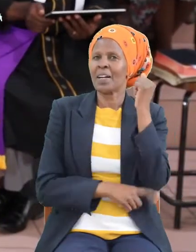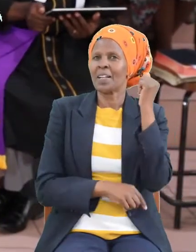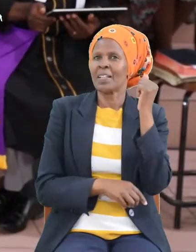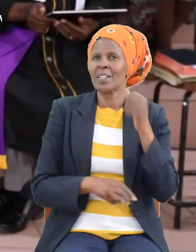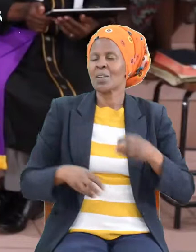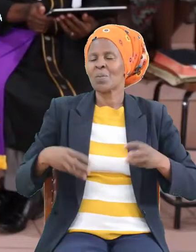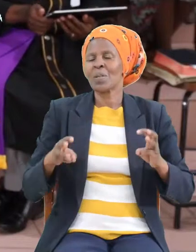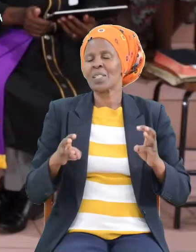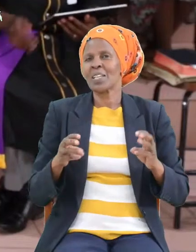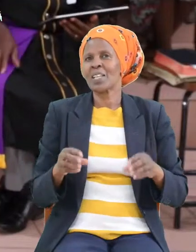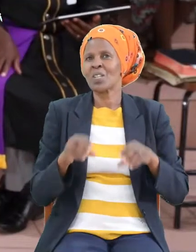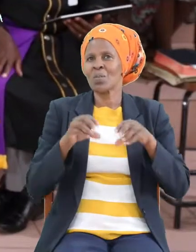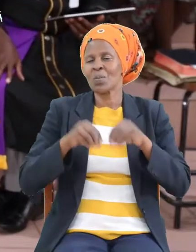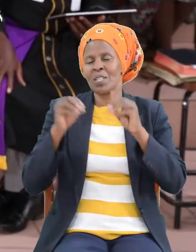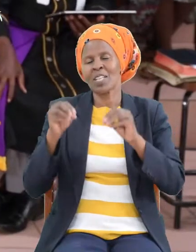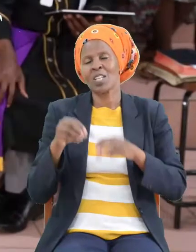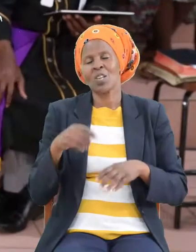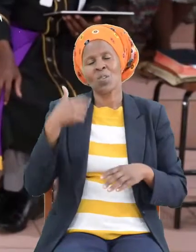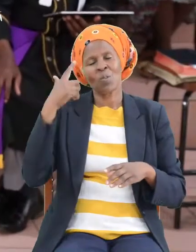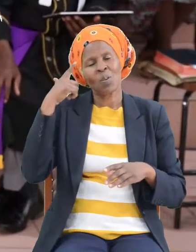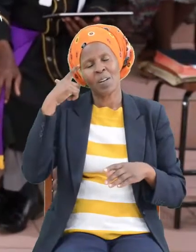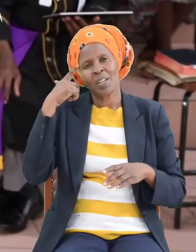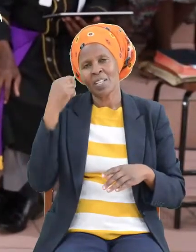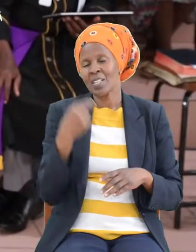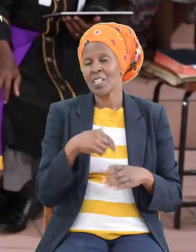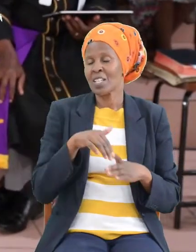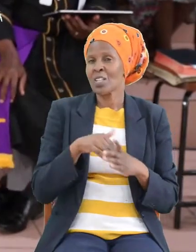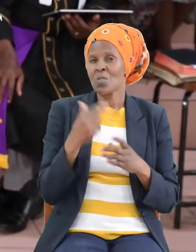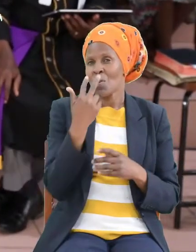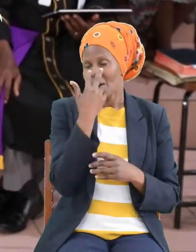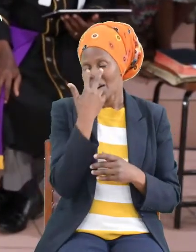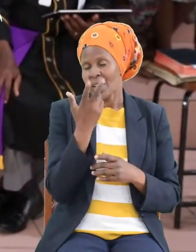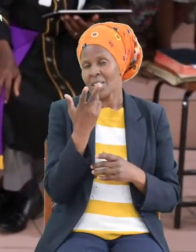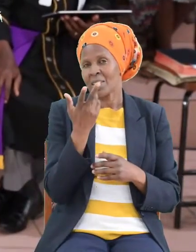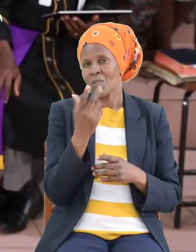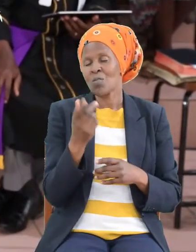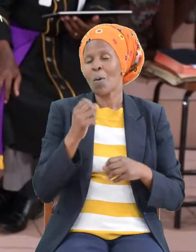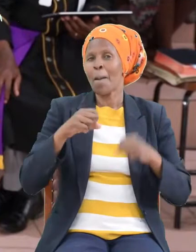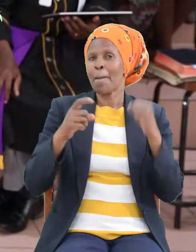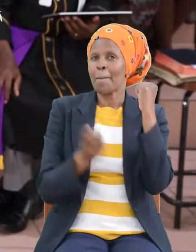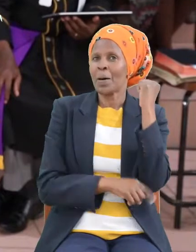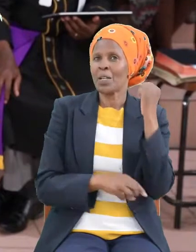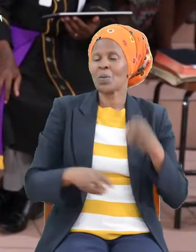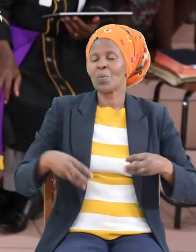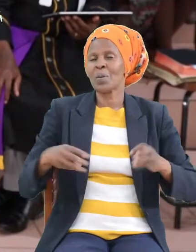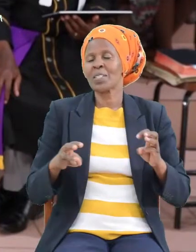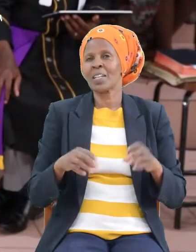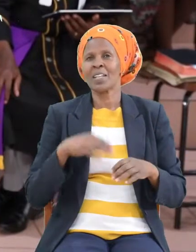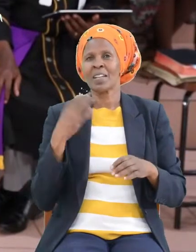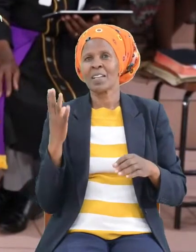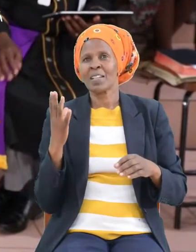Nanyi mtajichukua nafsi zenu kwa macho yenu kwa sababu ya maovu yenu na machukizo